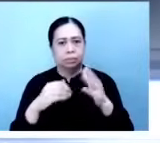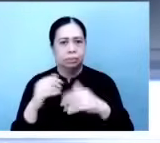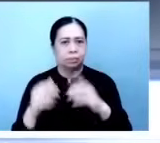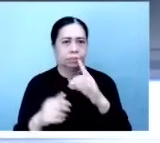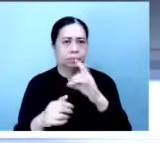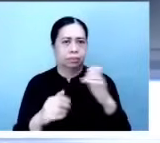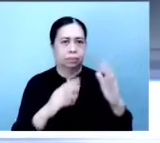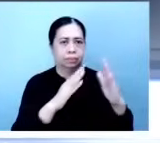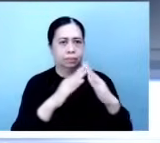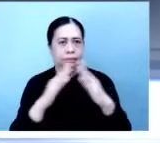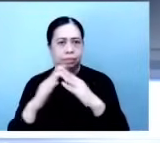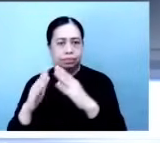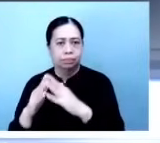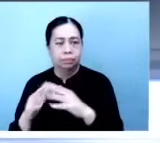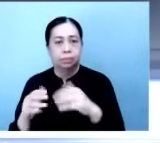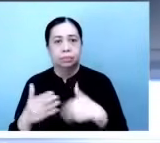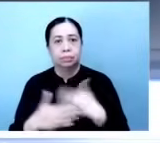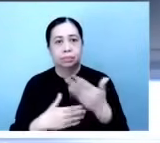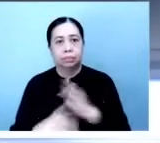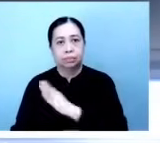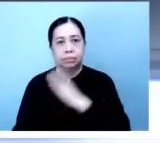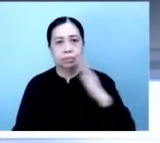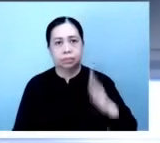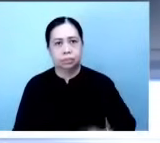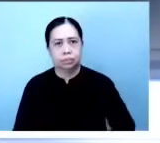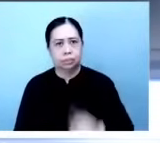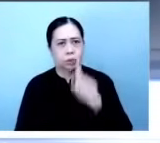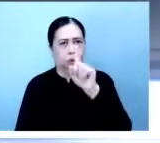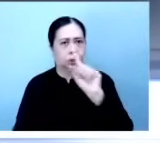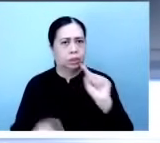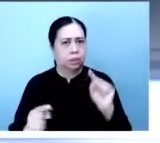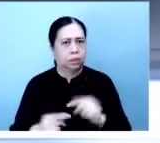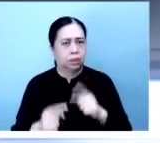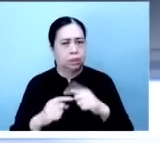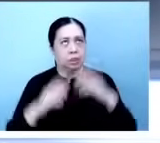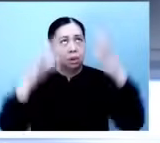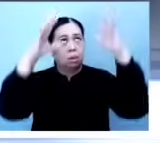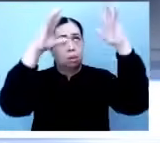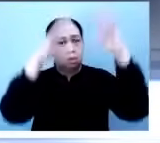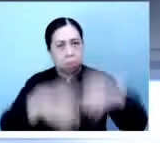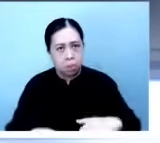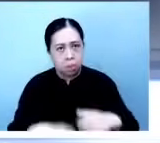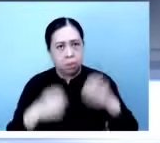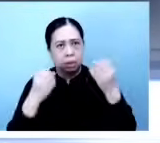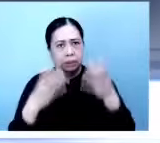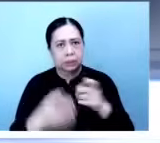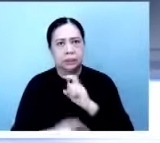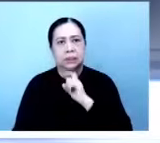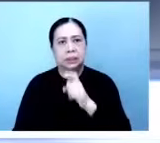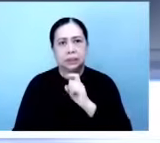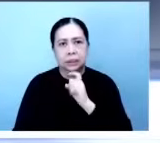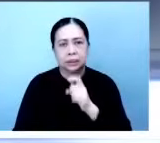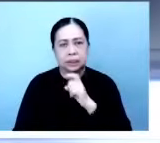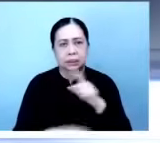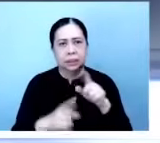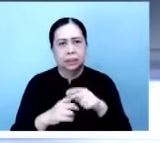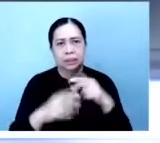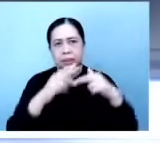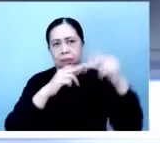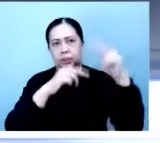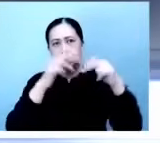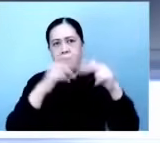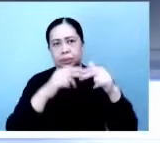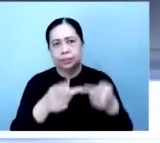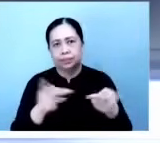bahay. Sa Binondo, Maynila naman, isa ang sugatan matapos mabagsakan ng tone-toneladang bakal sa isang construction site.